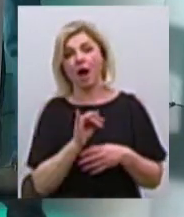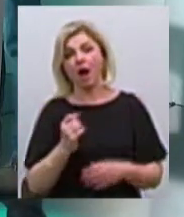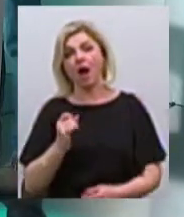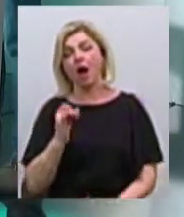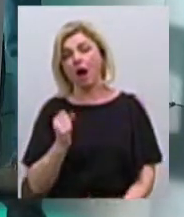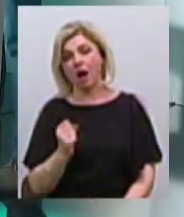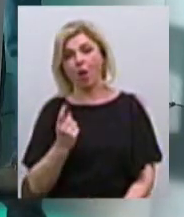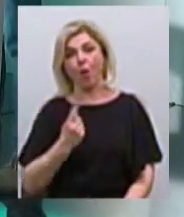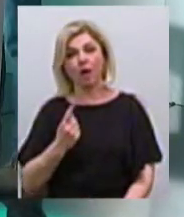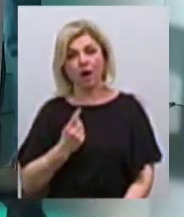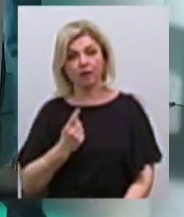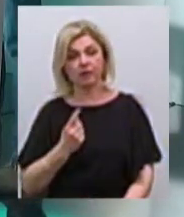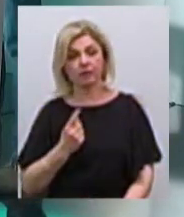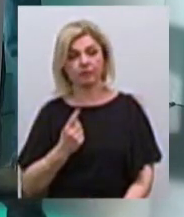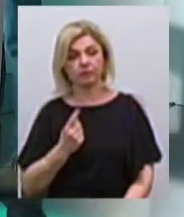скажем так,